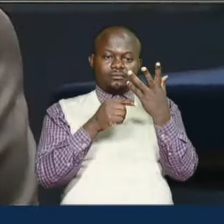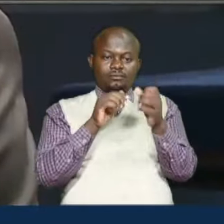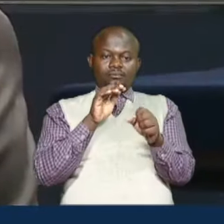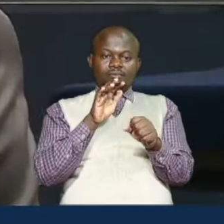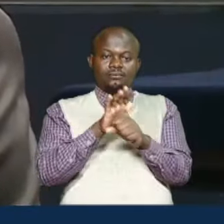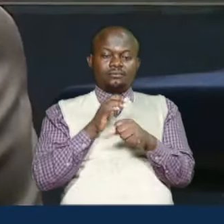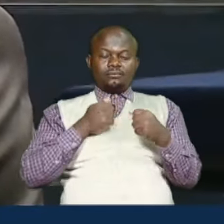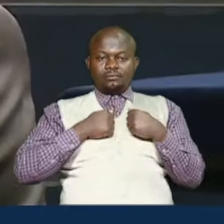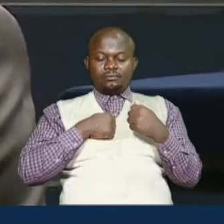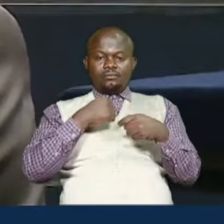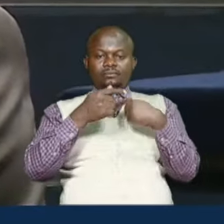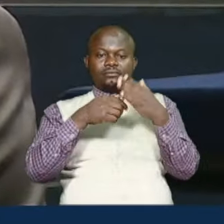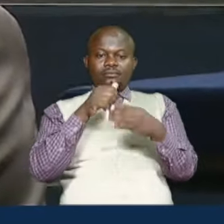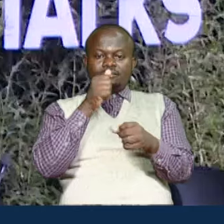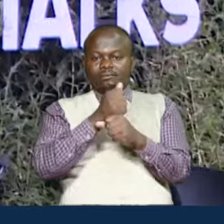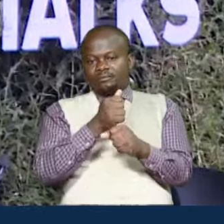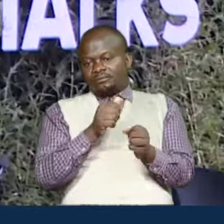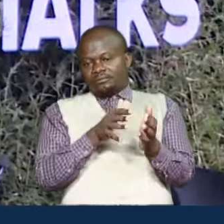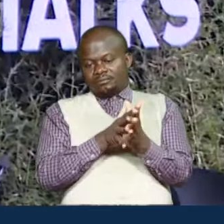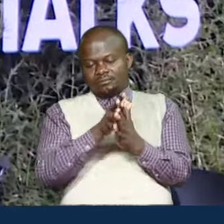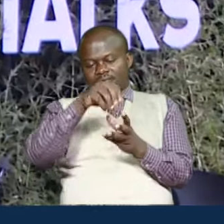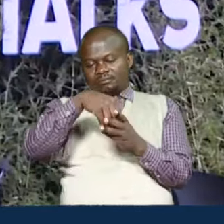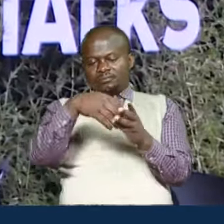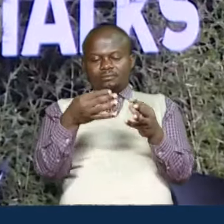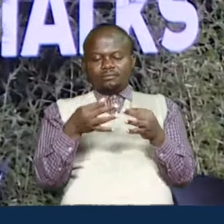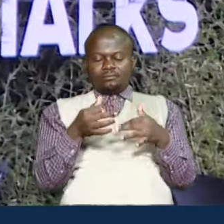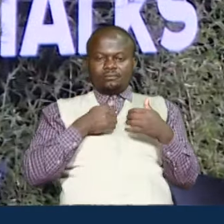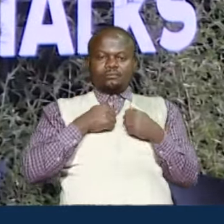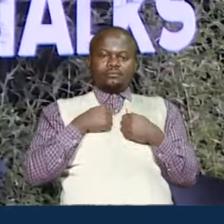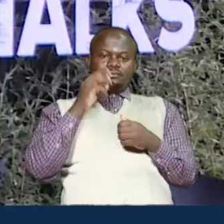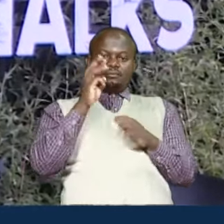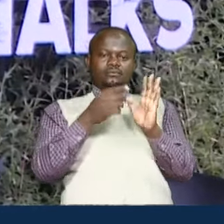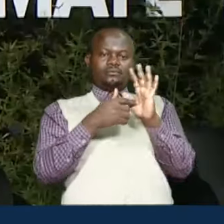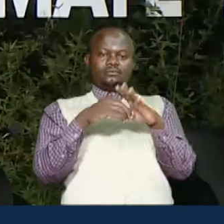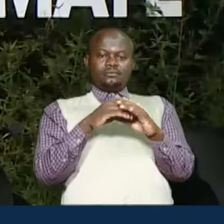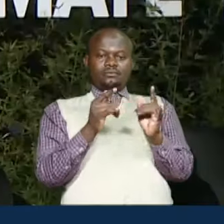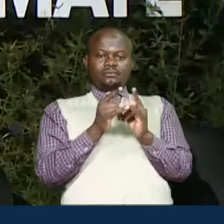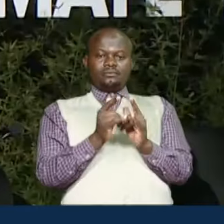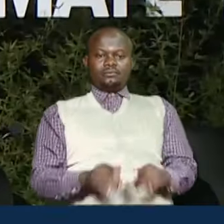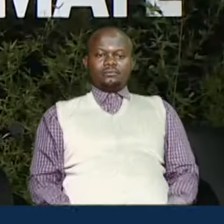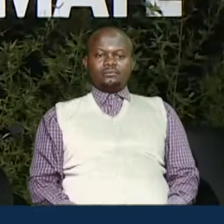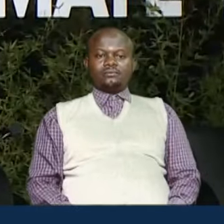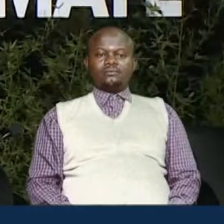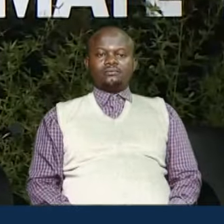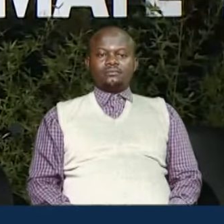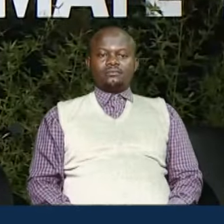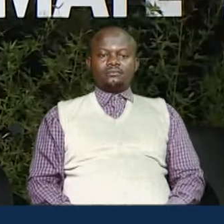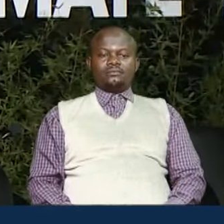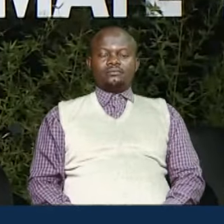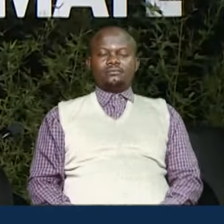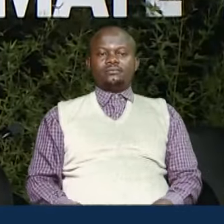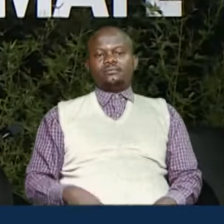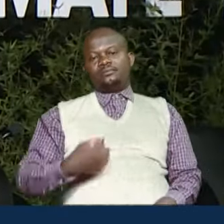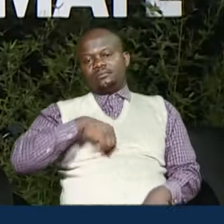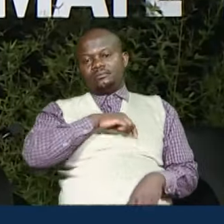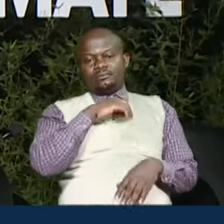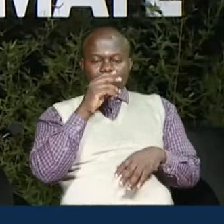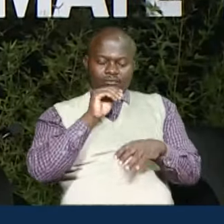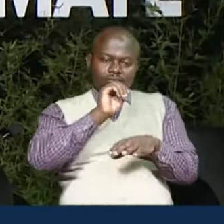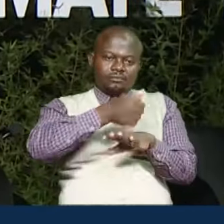gukora n'ibigikeneye gushorwamo imari ari nabyo u Rwanda ruzagaragaza muri iyi nama. Navuga nk'ishyirwaho